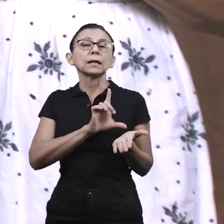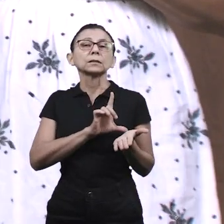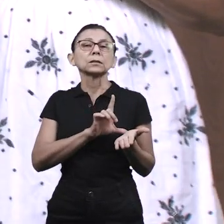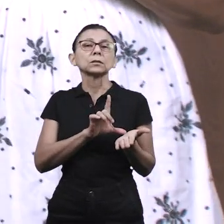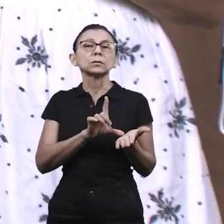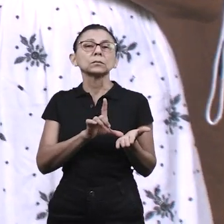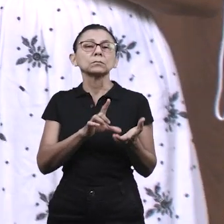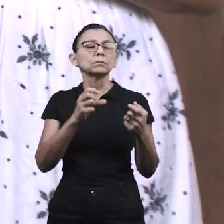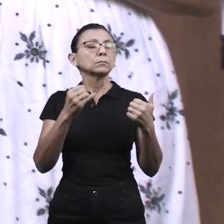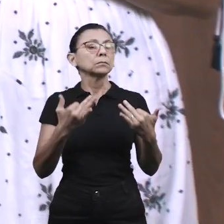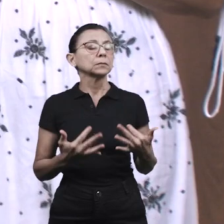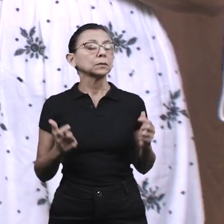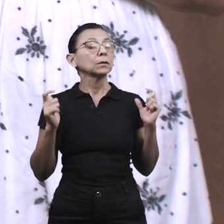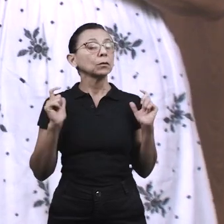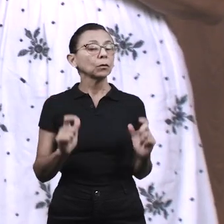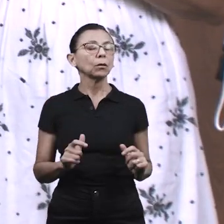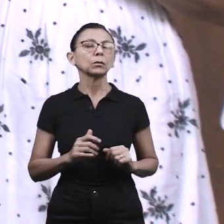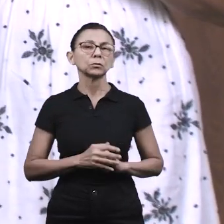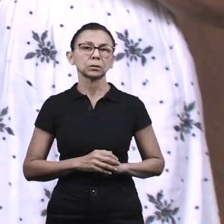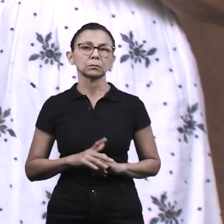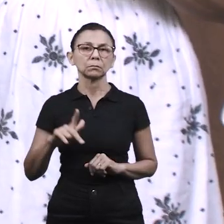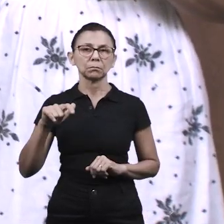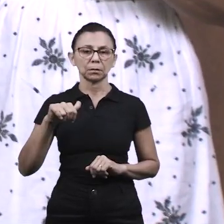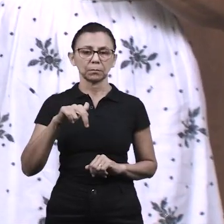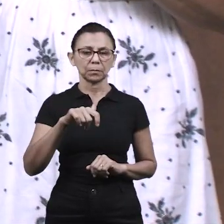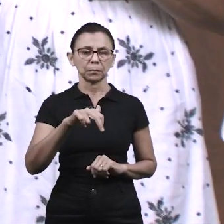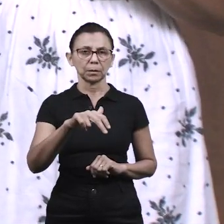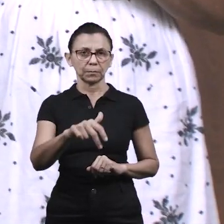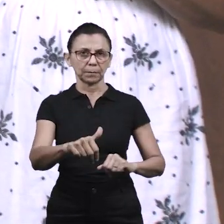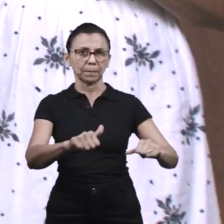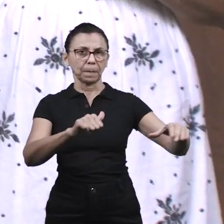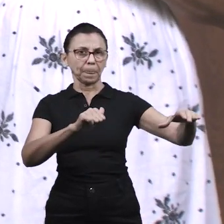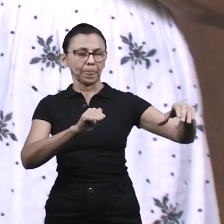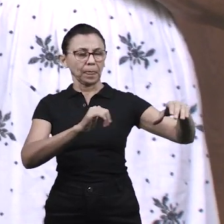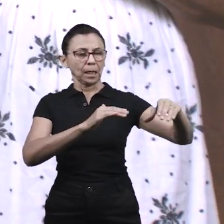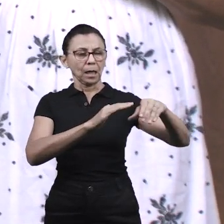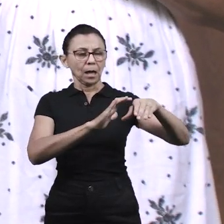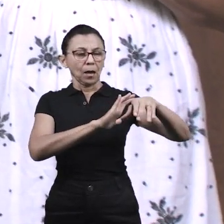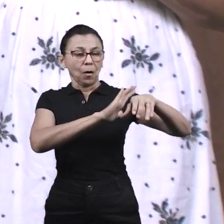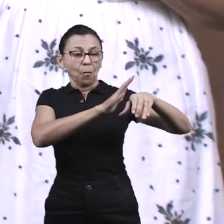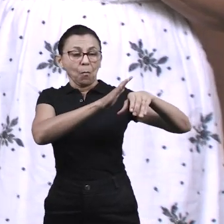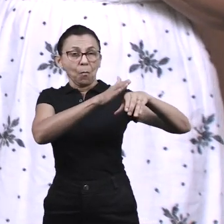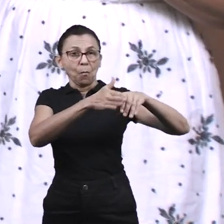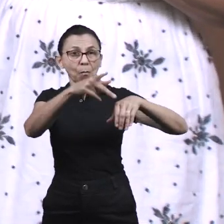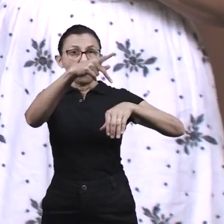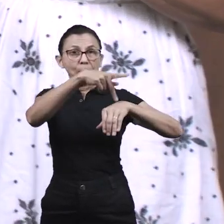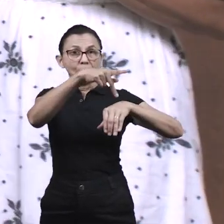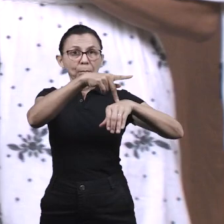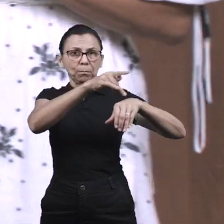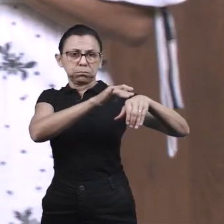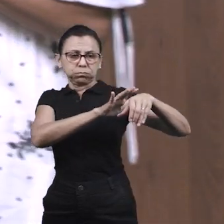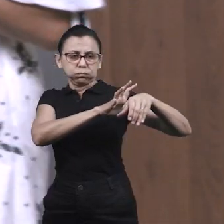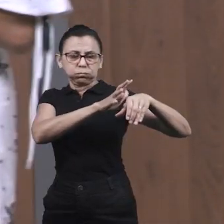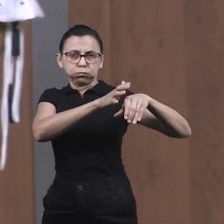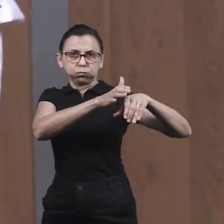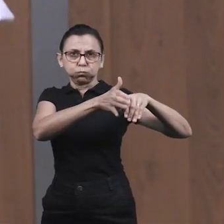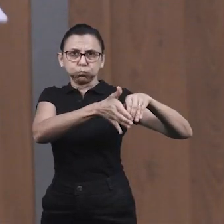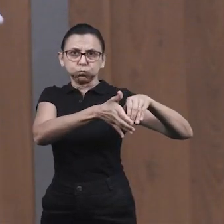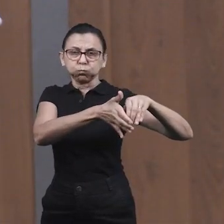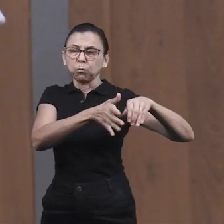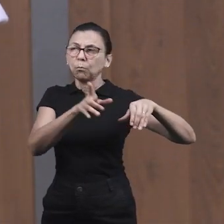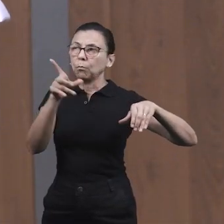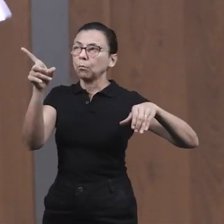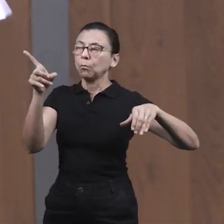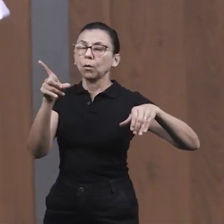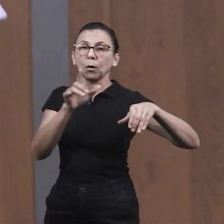été mis. Il y avait une pierre qui cachait l'endroit. On va voir. Il avait une pierre. Regardez ici la pierre